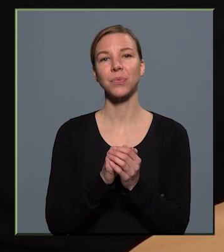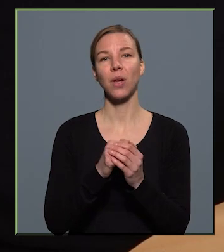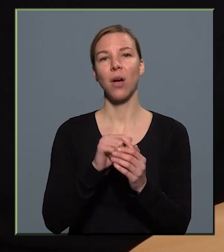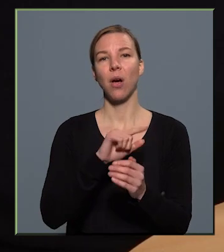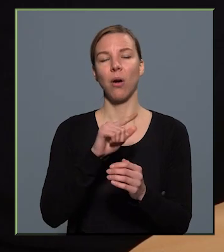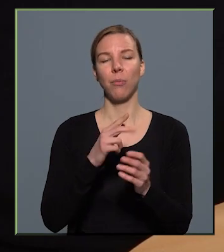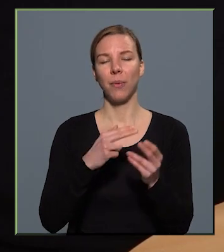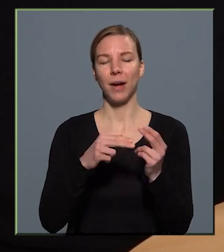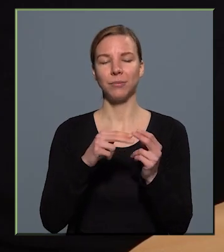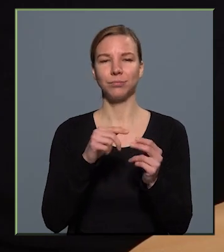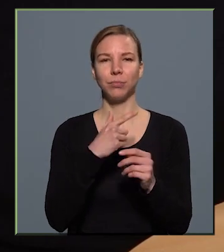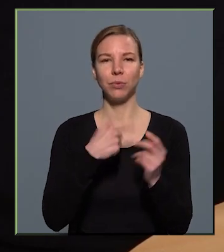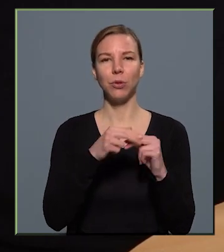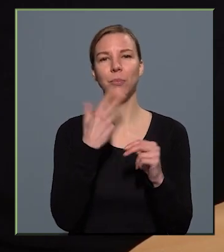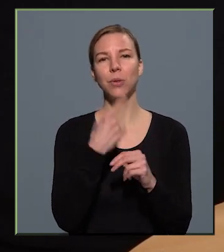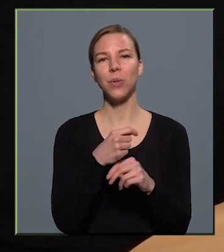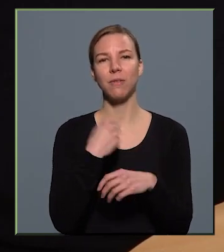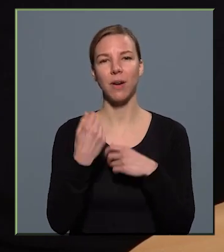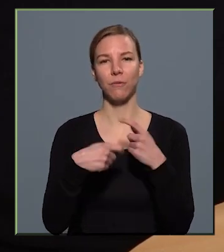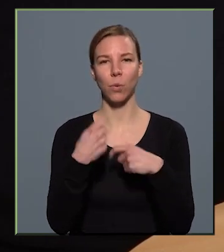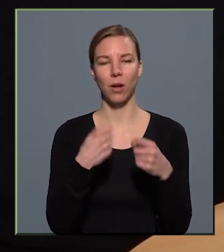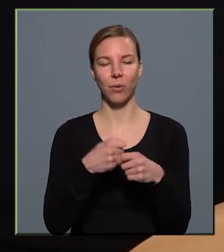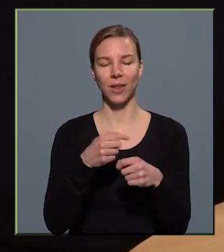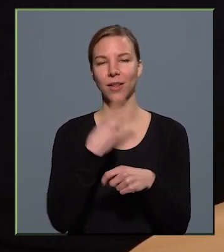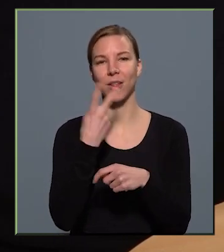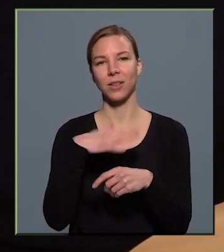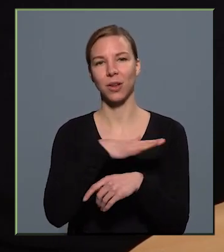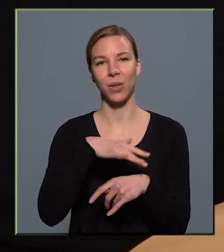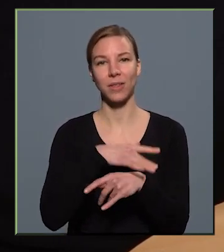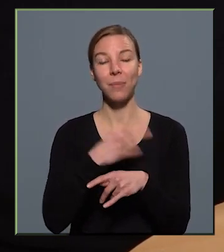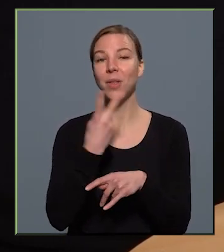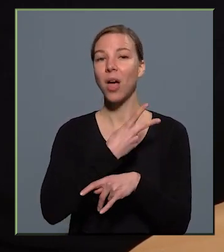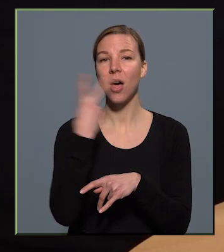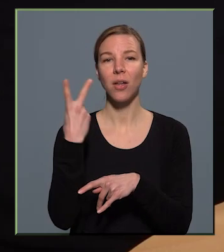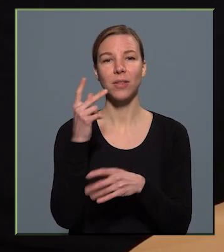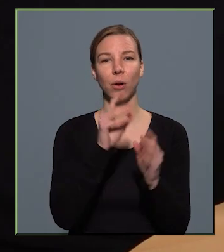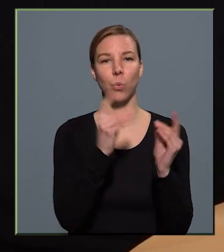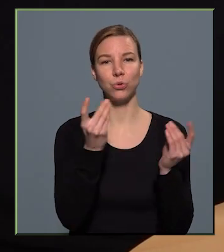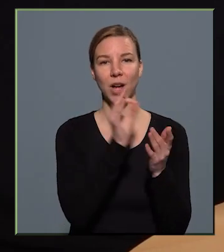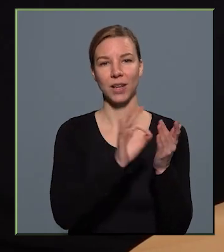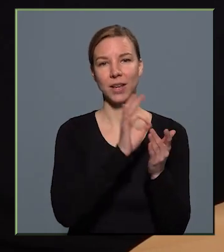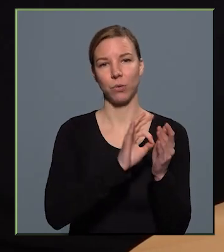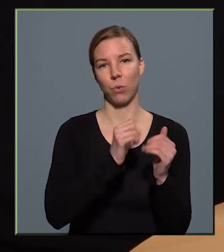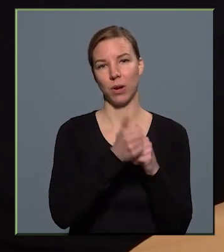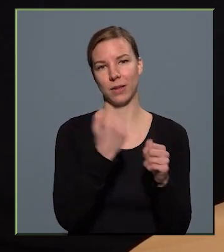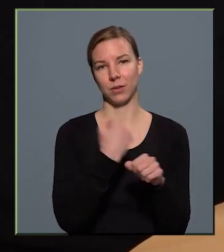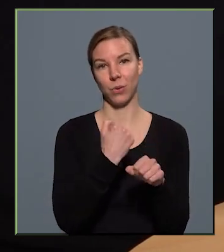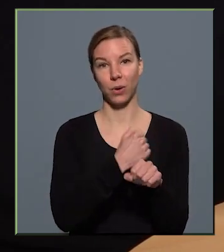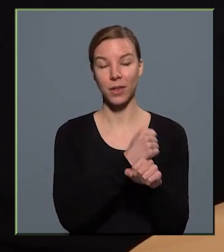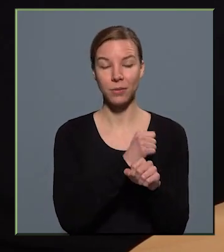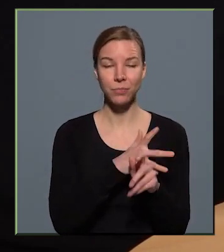a szakterülettel, ezen belül jó ideig szakújságíróként követte a fejleményeket. Szó lesz tehát